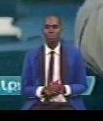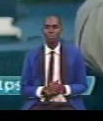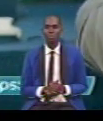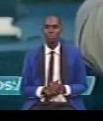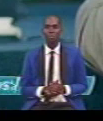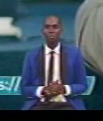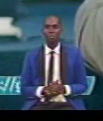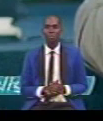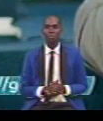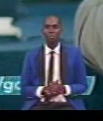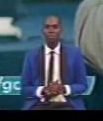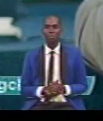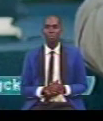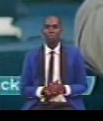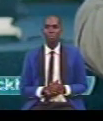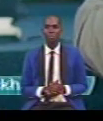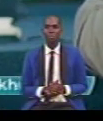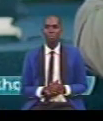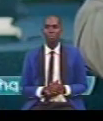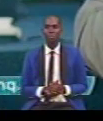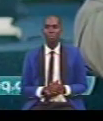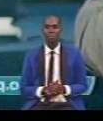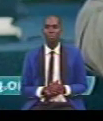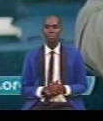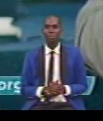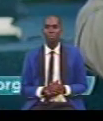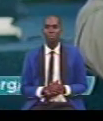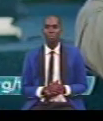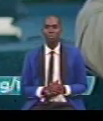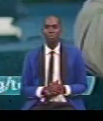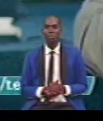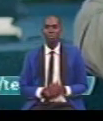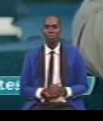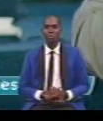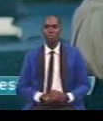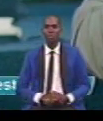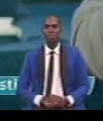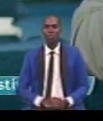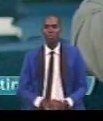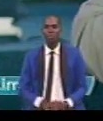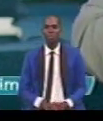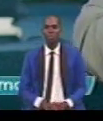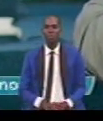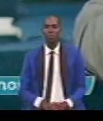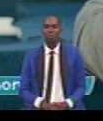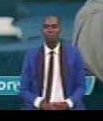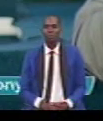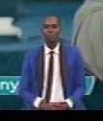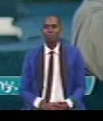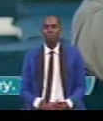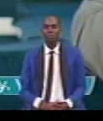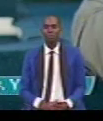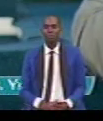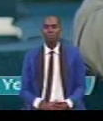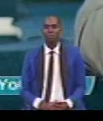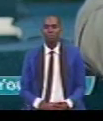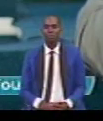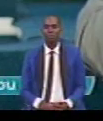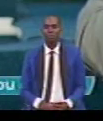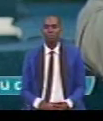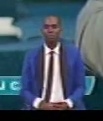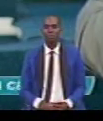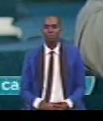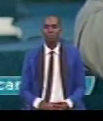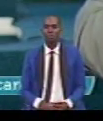ishile kukamwala secondary school okoto wa kwatile crusade. Ofyo haba nandi haba lepe